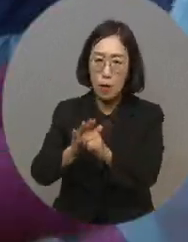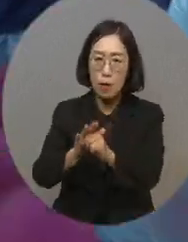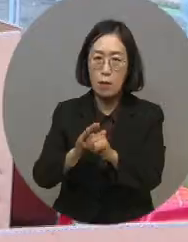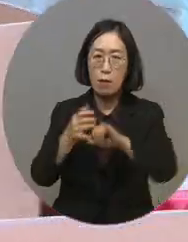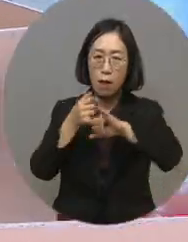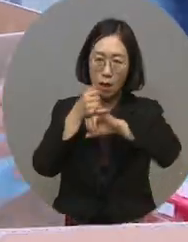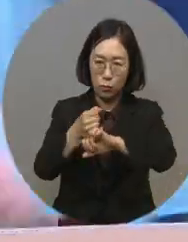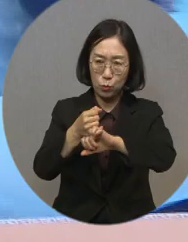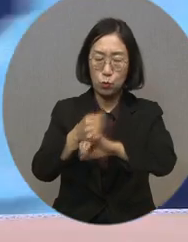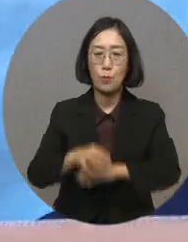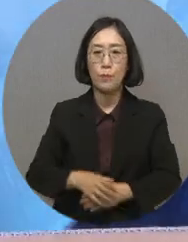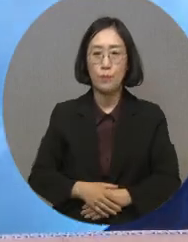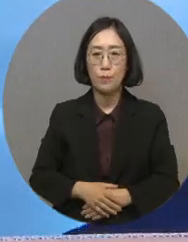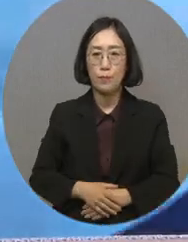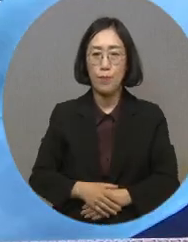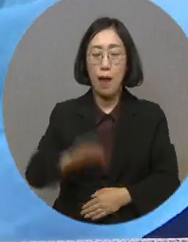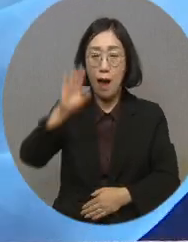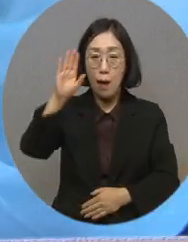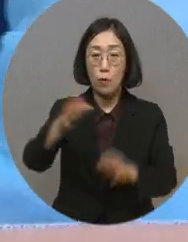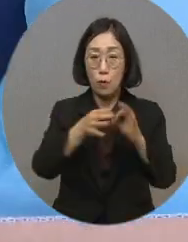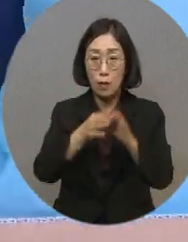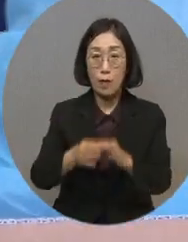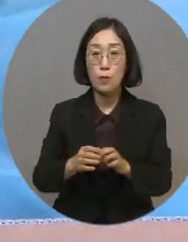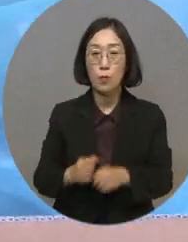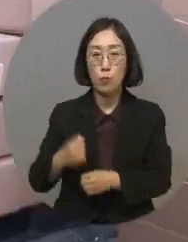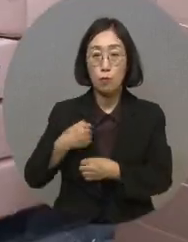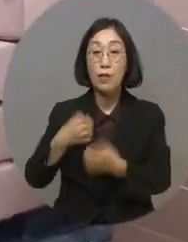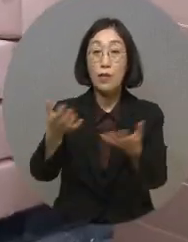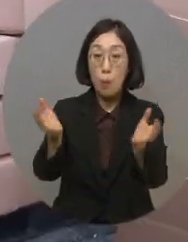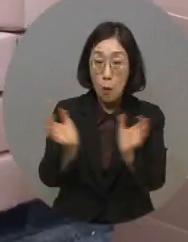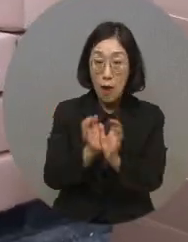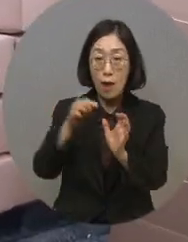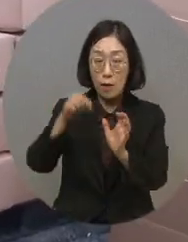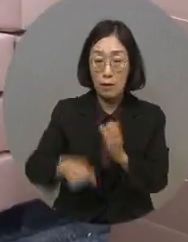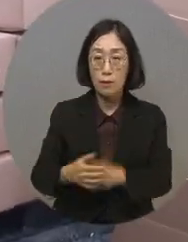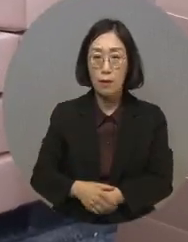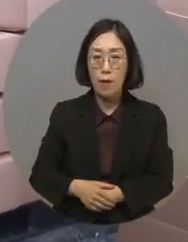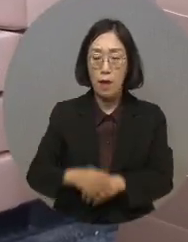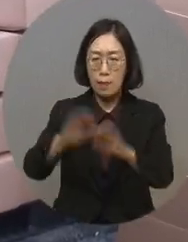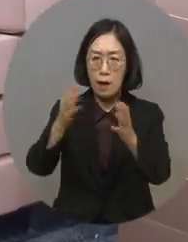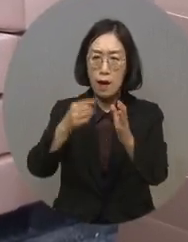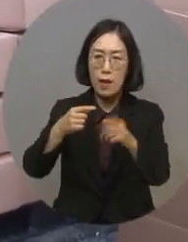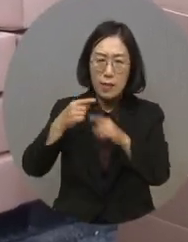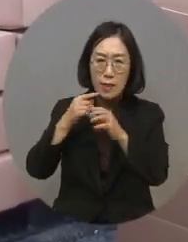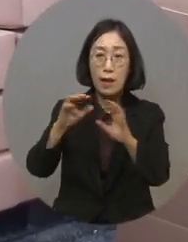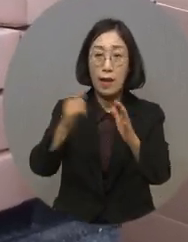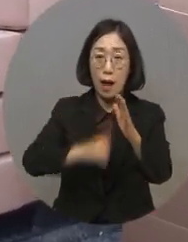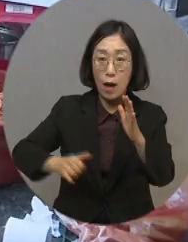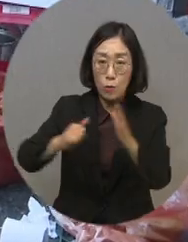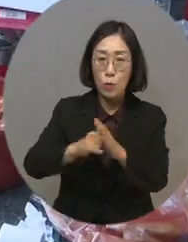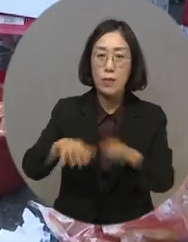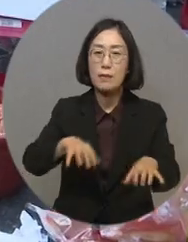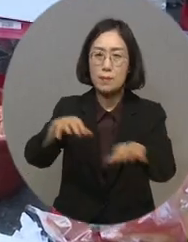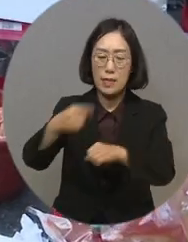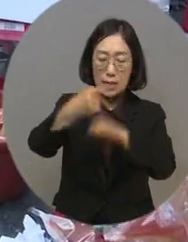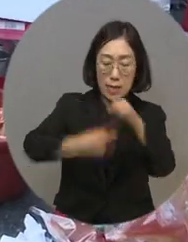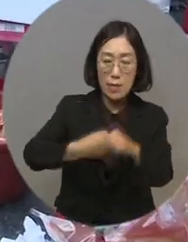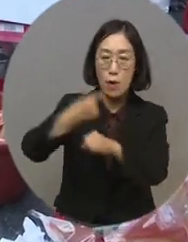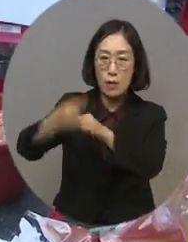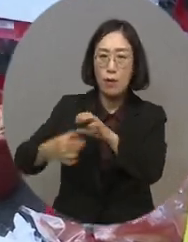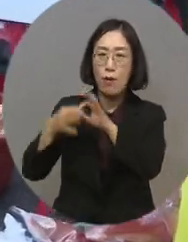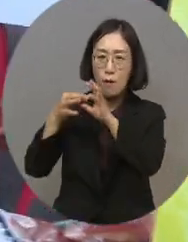다하겠다고 밝혔습니다. 앞으로도 중구재향군인회는 보훈가족 사랑의 김장 나눔 행사를 매년